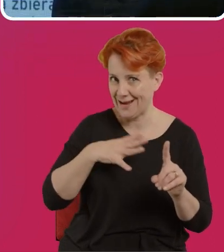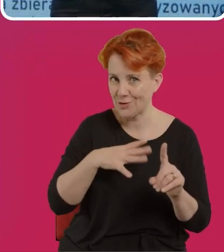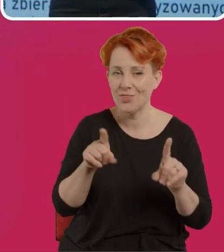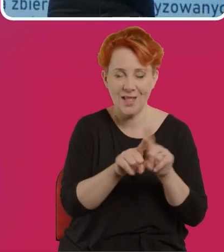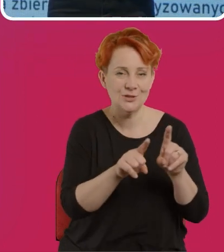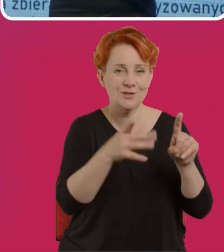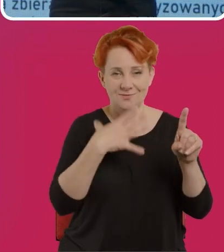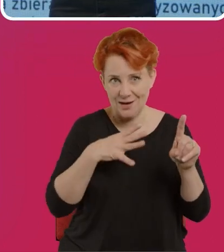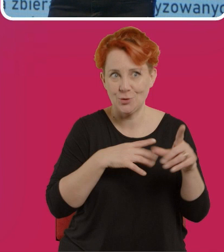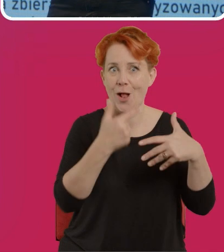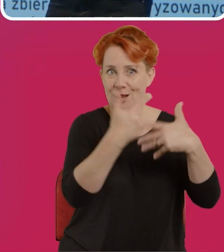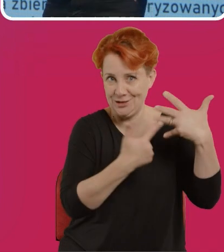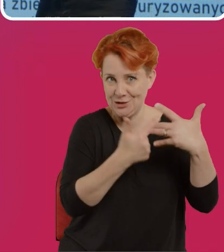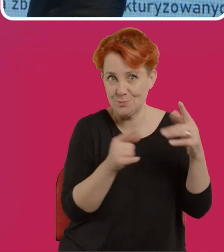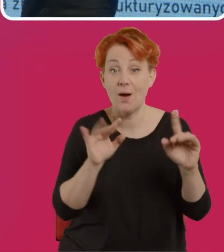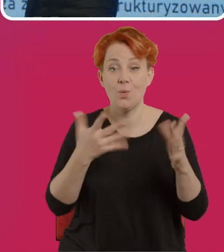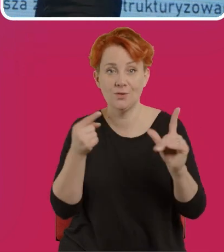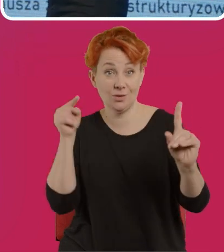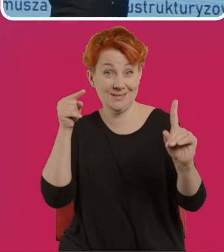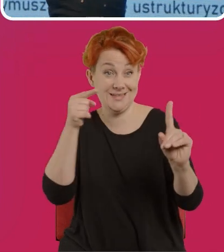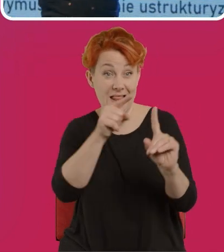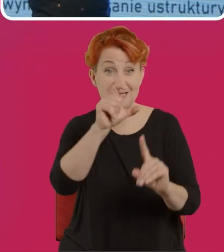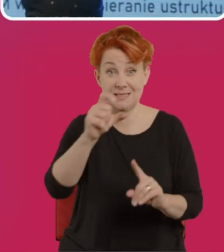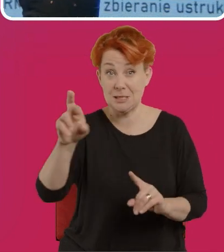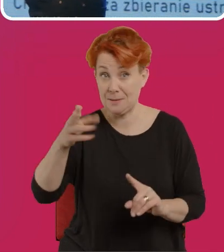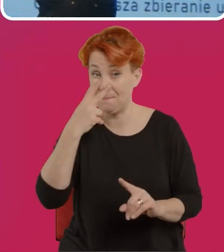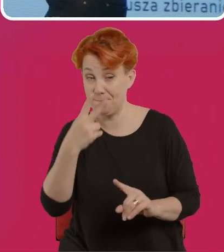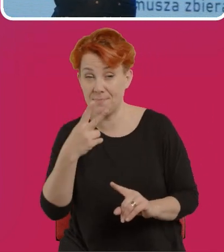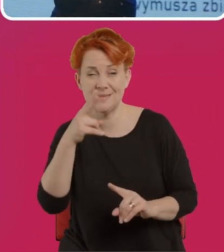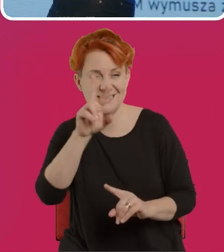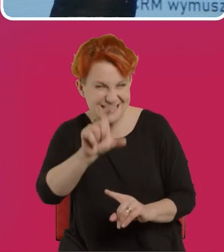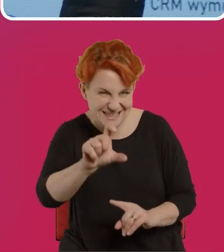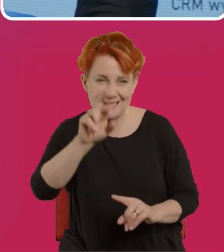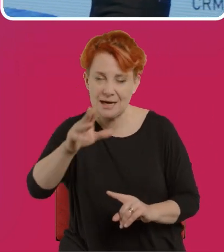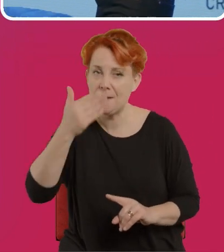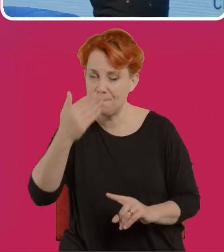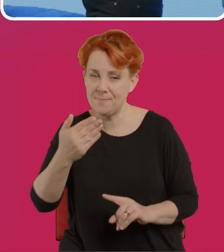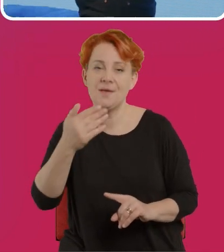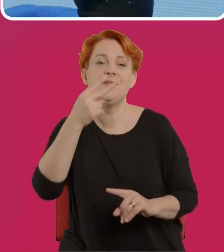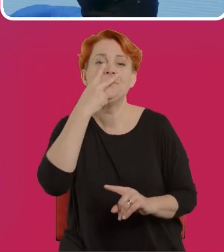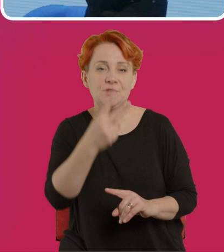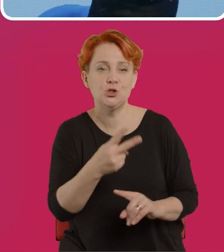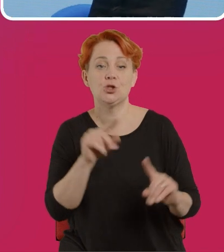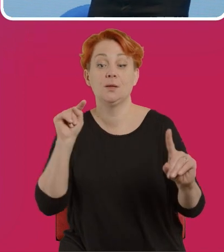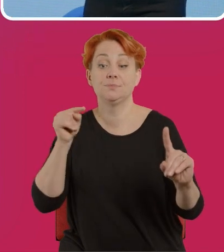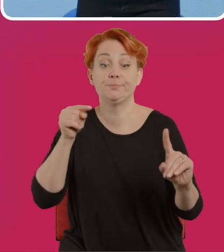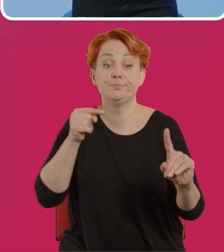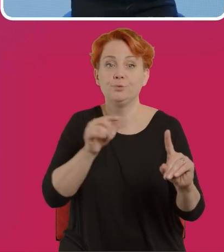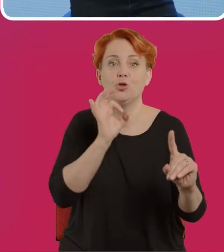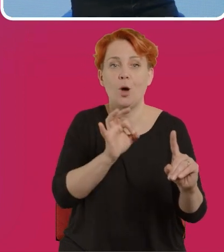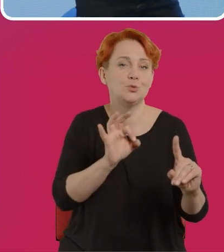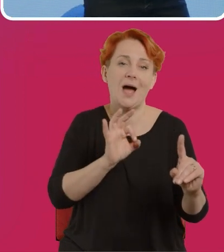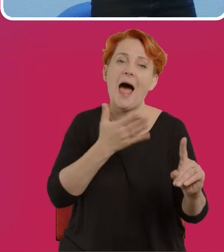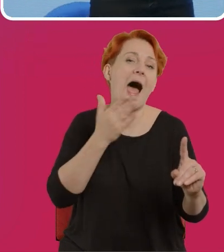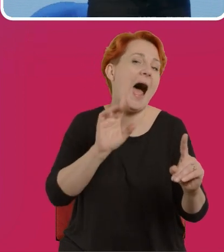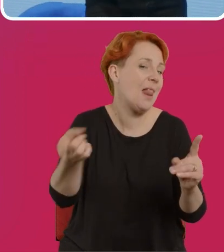liczbą, więc CRM nam mówi, ok, jakby w tym miesiącu idziemy w dobrym kierunku albo nie idziemy w dobrym kierunku. Także